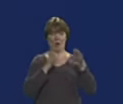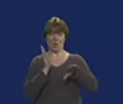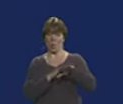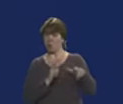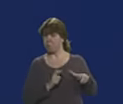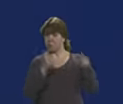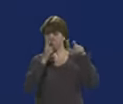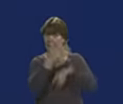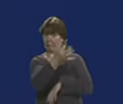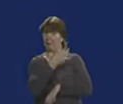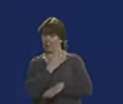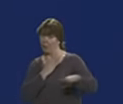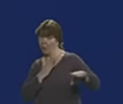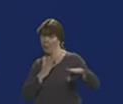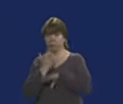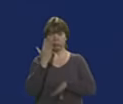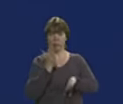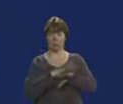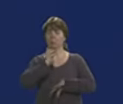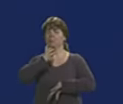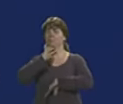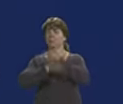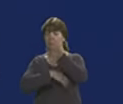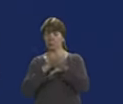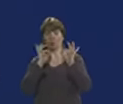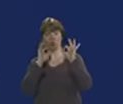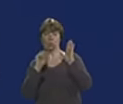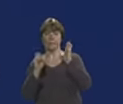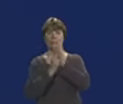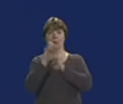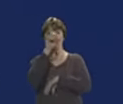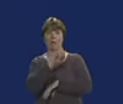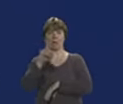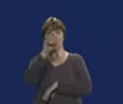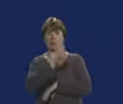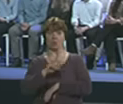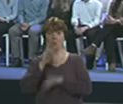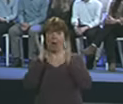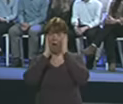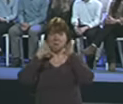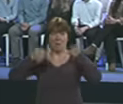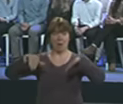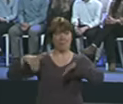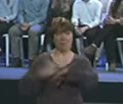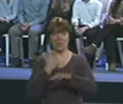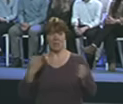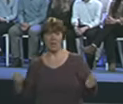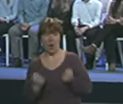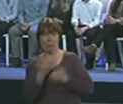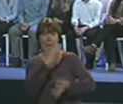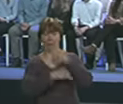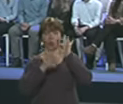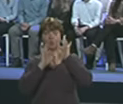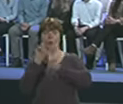les mêmes qui le dimanche expliquaient le désastre de cette campagne, nous expliquent le